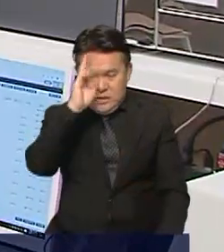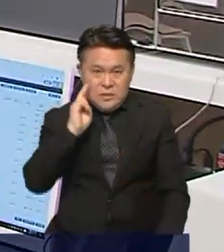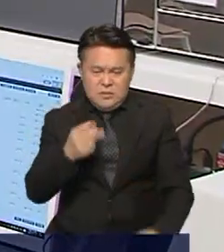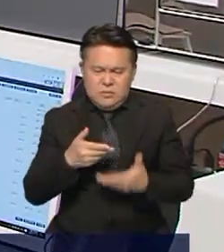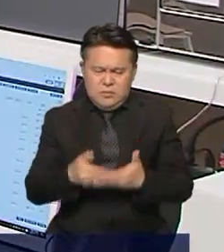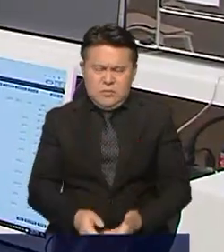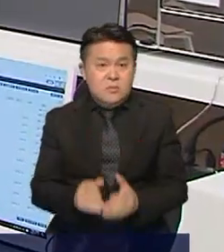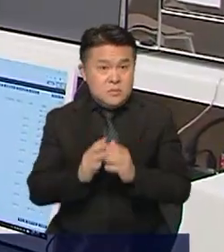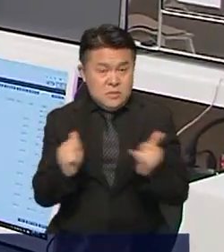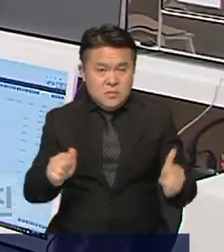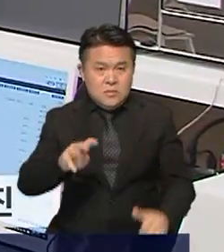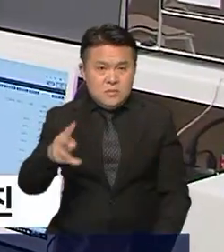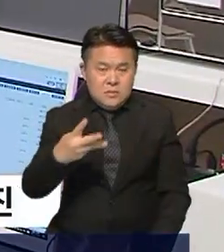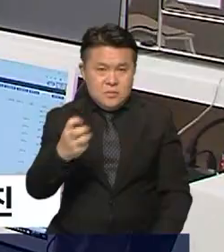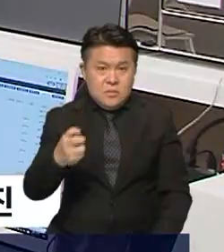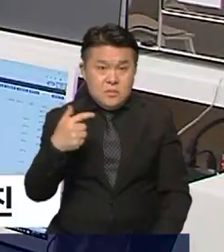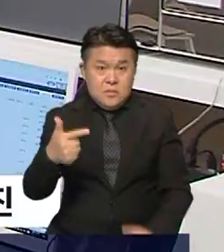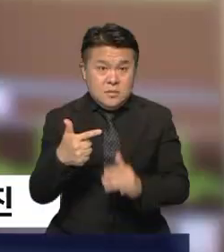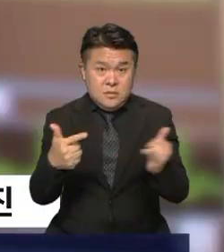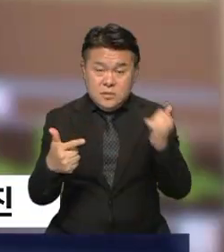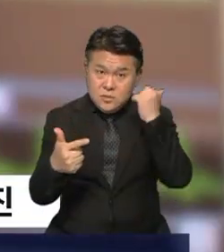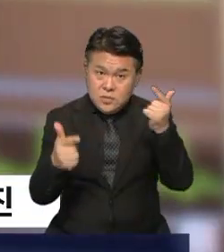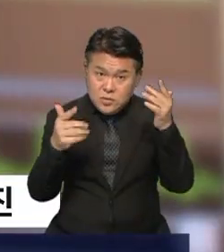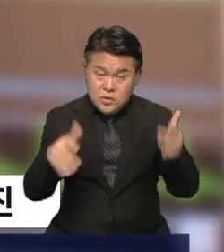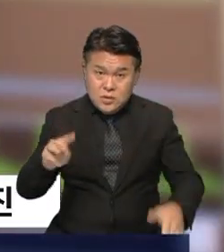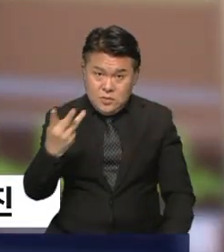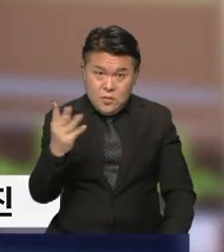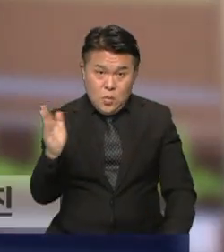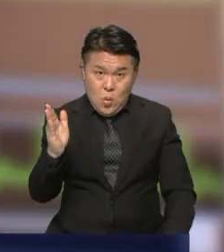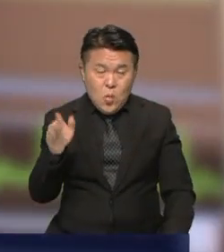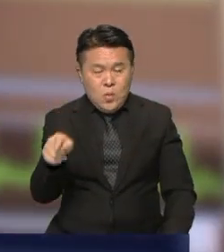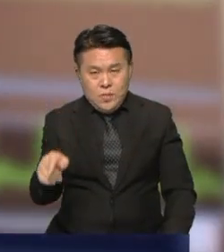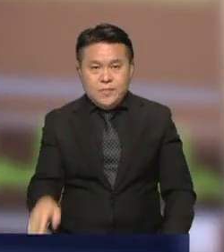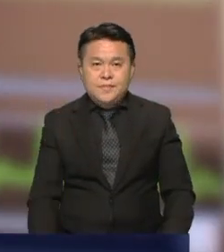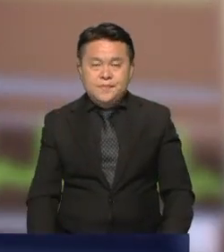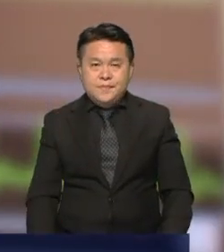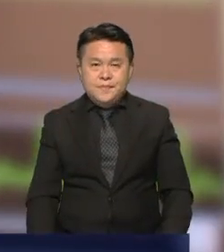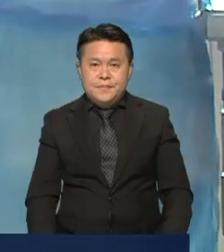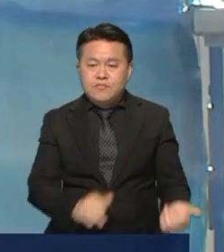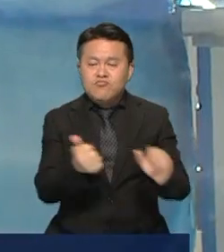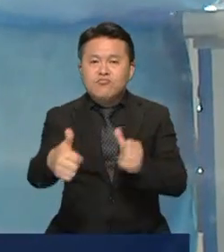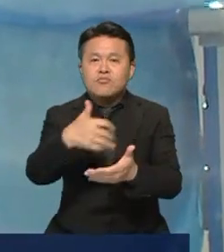환자는 336명으로 엿새째 300명대를 기록했습니다.